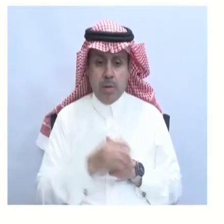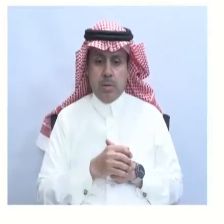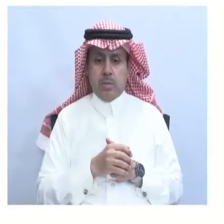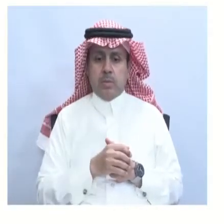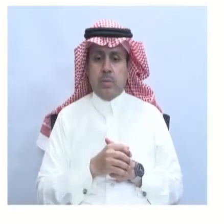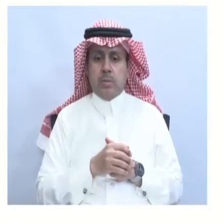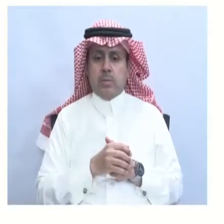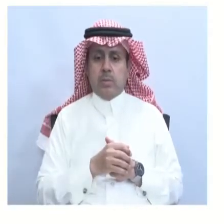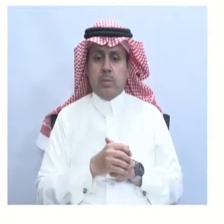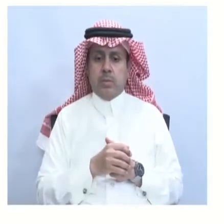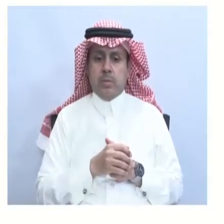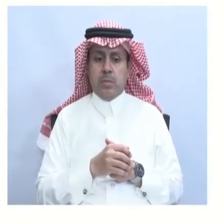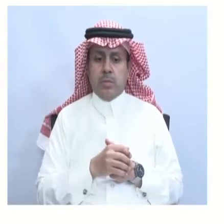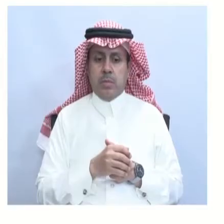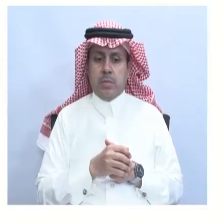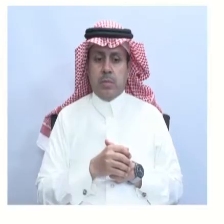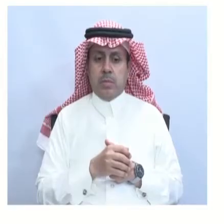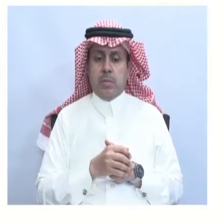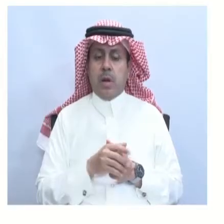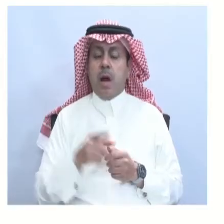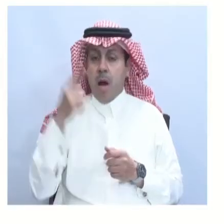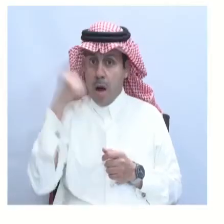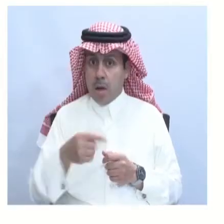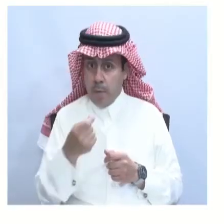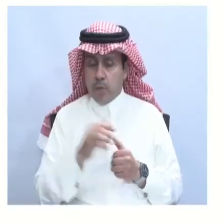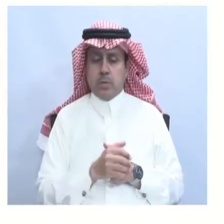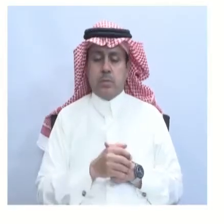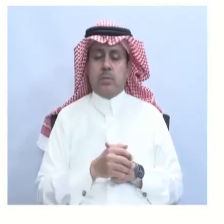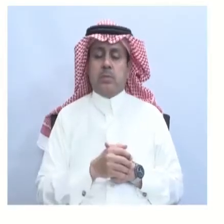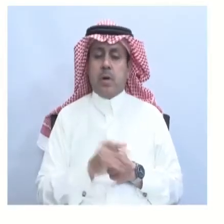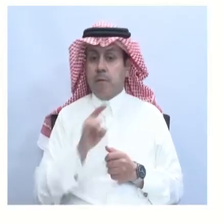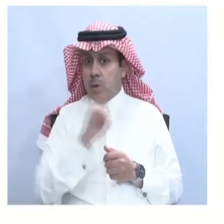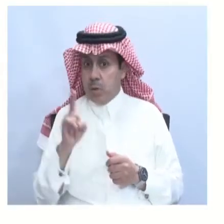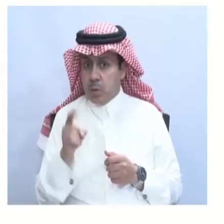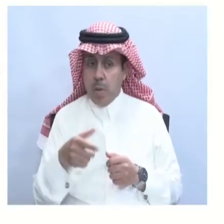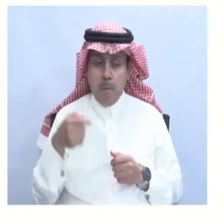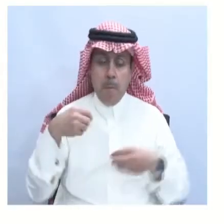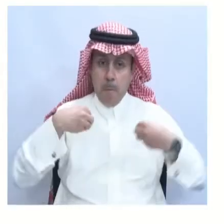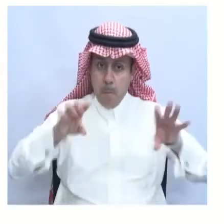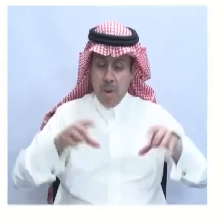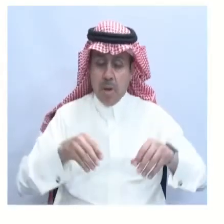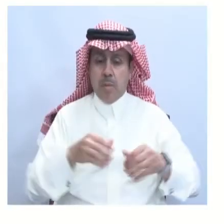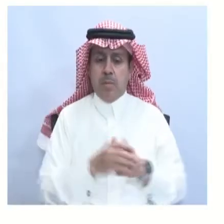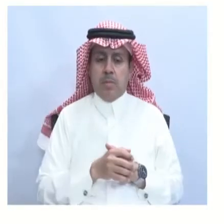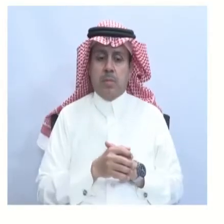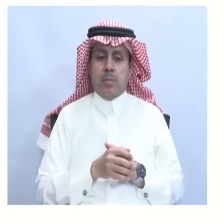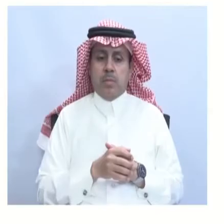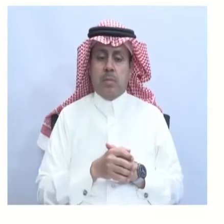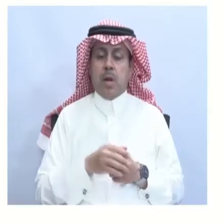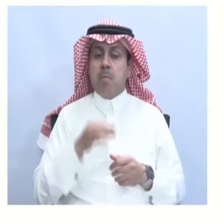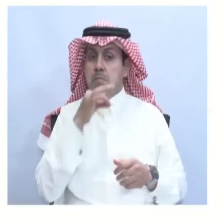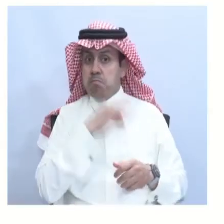قوم اكل شيء حرم عليهم ثمنه فلا يجوز بيع ما فيه منفعه محرمه